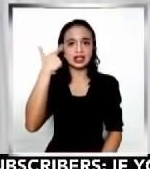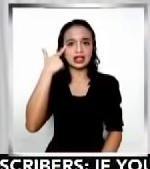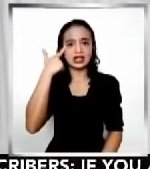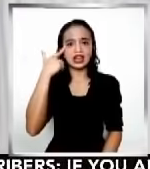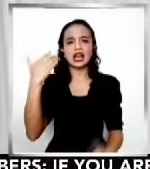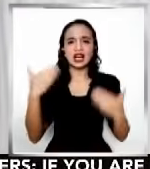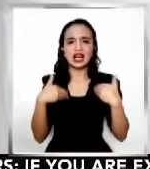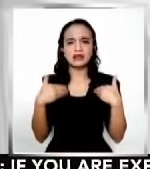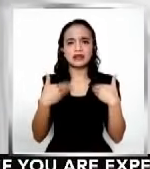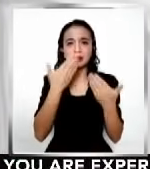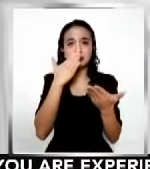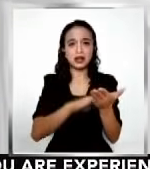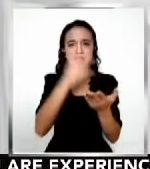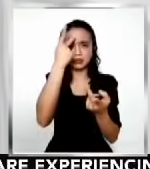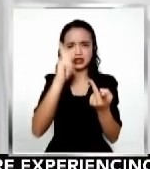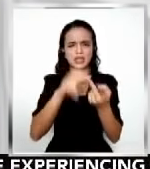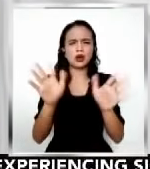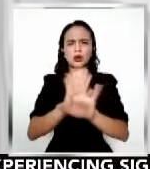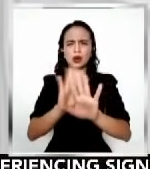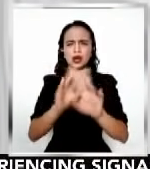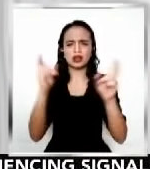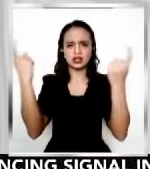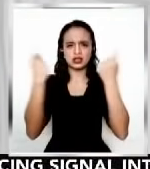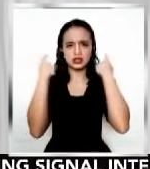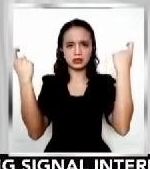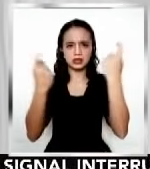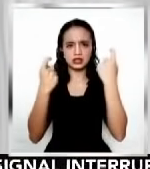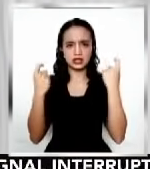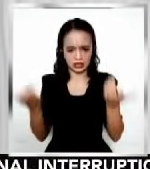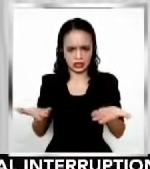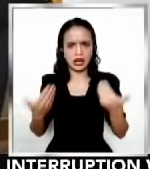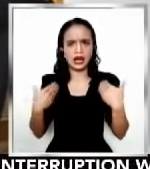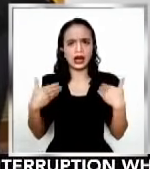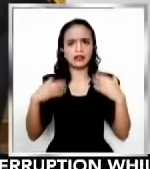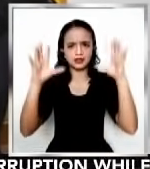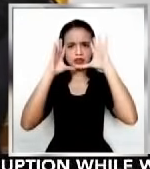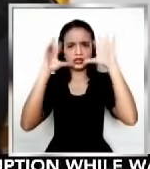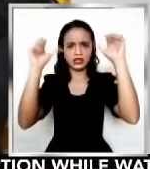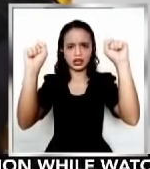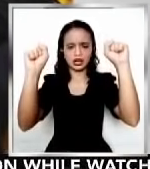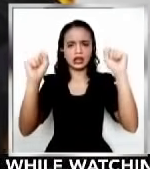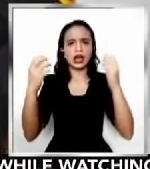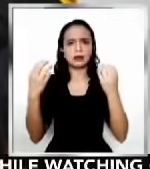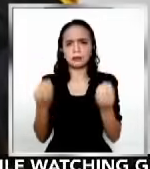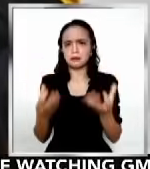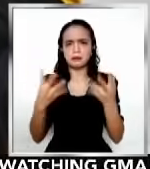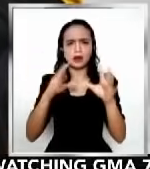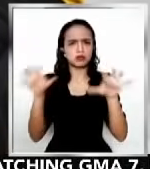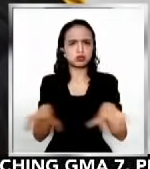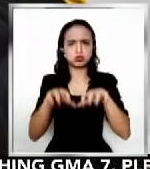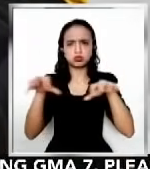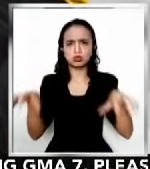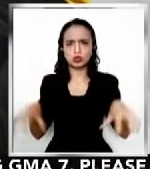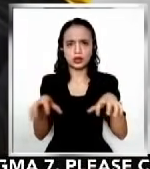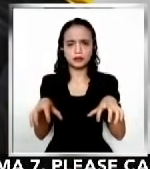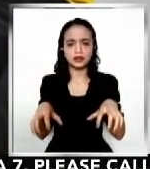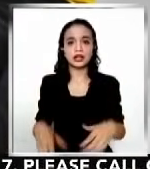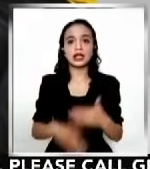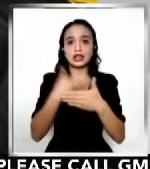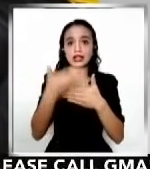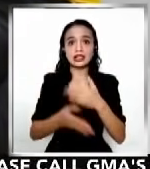munang mag-celebrate. Nandito lang daw ang Pangulo at tambak ng trabaho. Sa isang panayam, sinabi rin ni Go na hindi raw